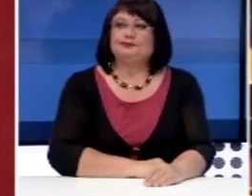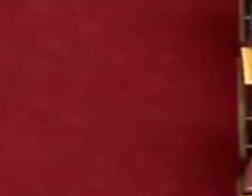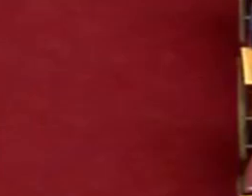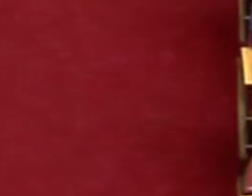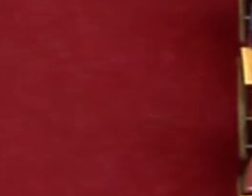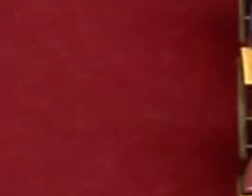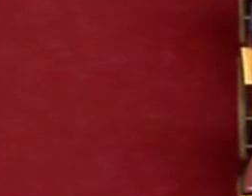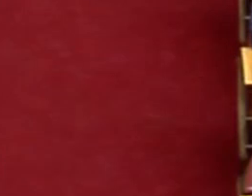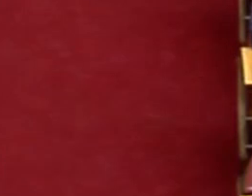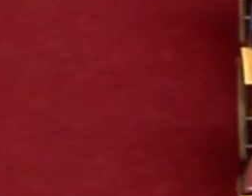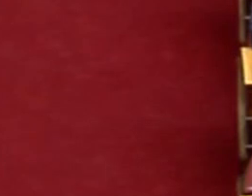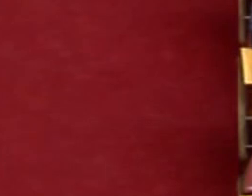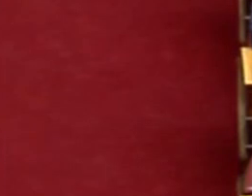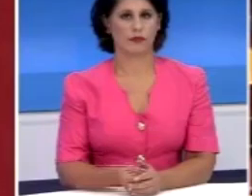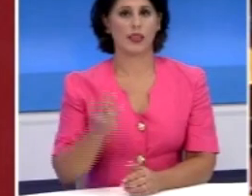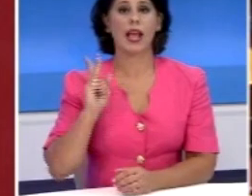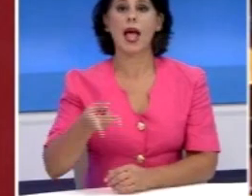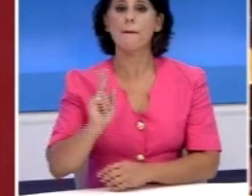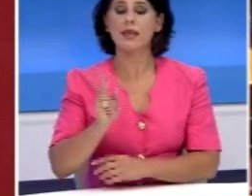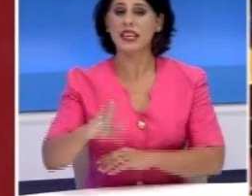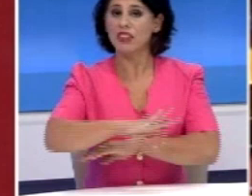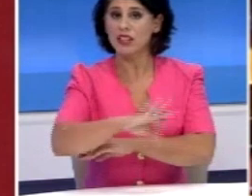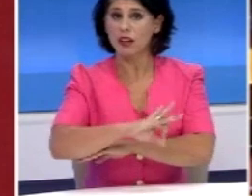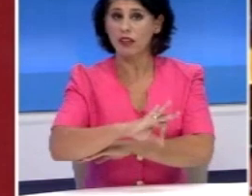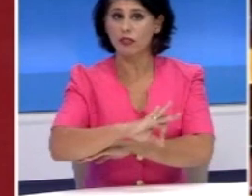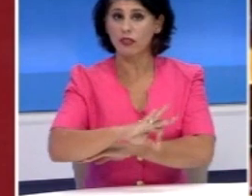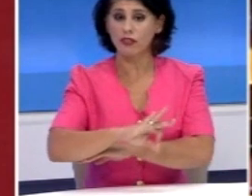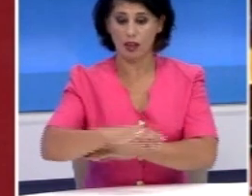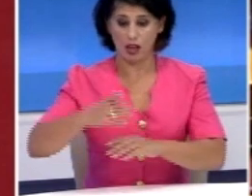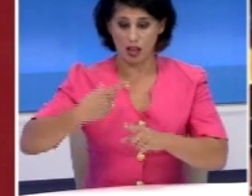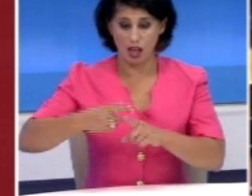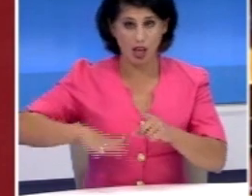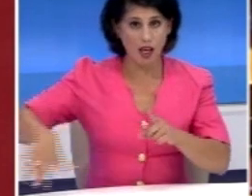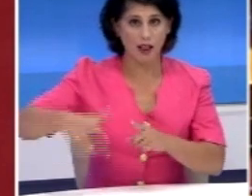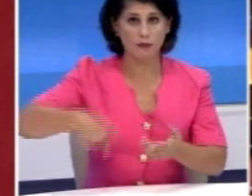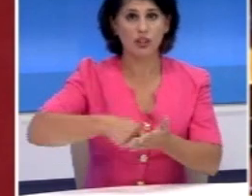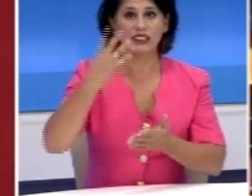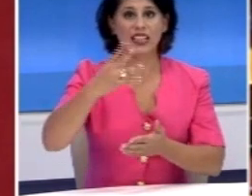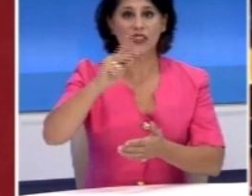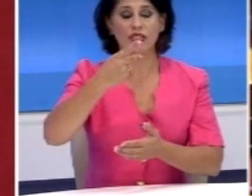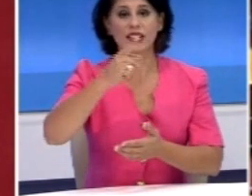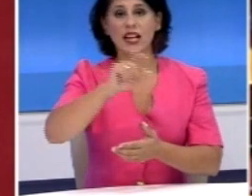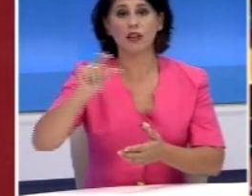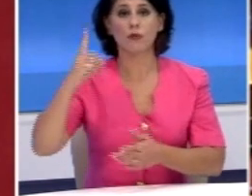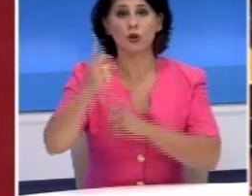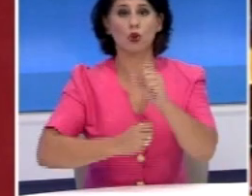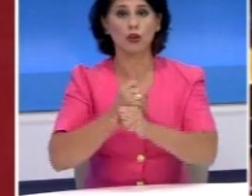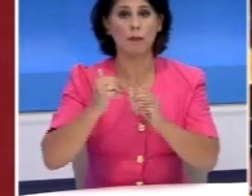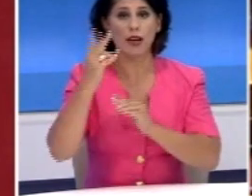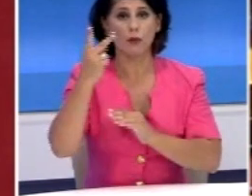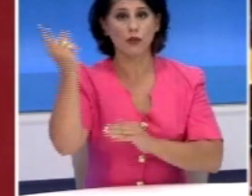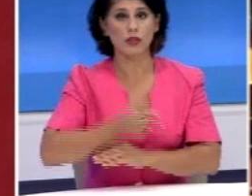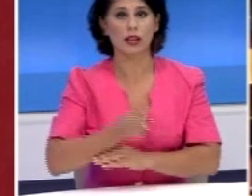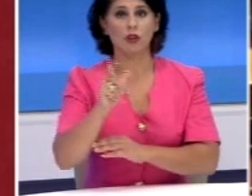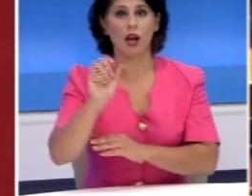επικίνδυνα σχέδια όλων αυτών, ο λαός μας πληρώνει 4 δισεκατομμύρια το χρόνο πάνω από το 2% του ΑΕΠ. Όχι